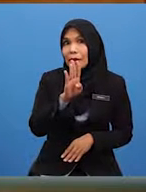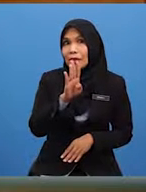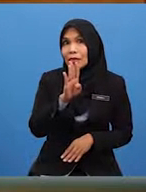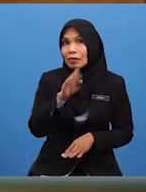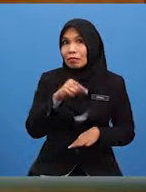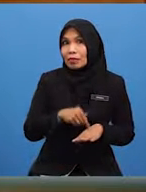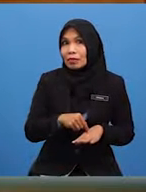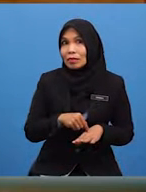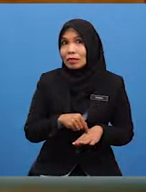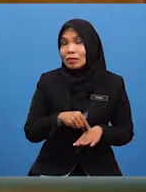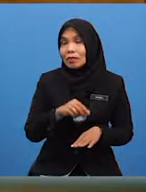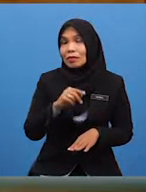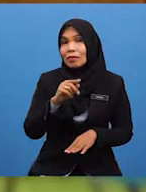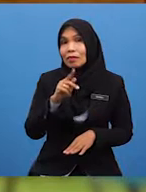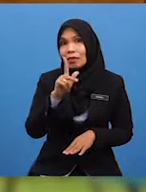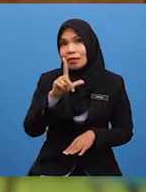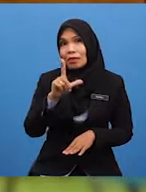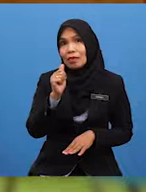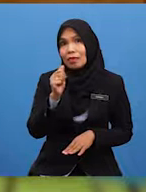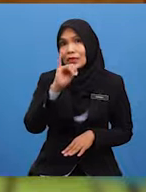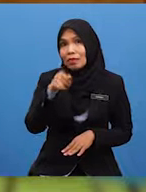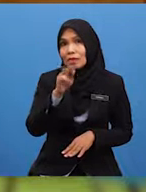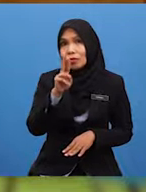pada lajur kanan.